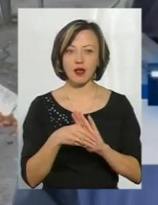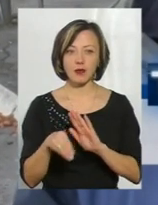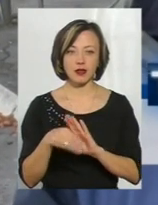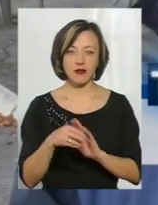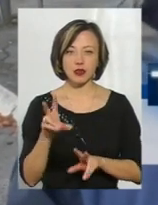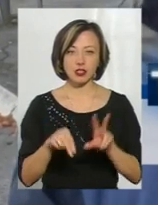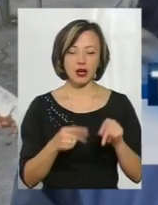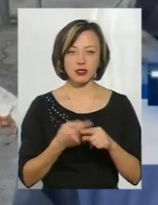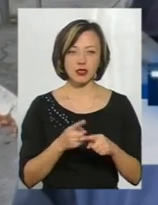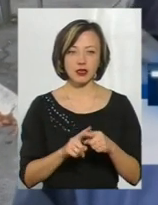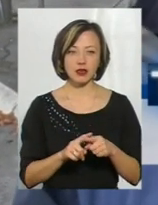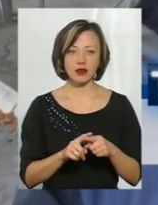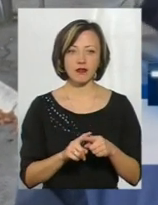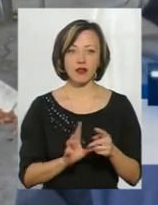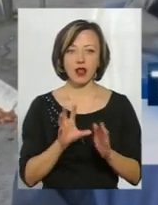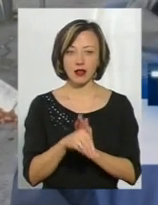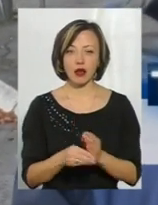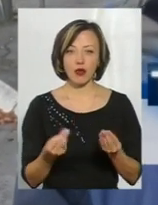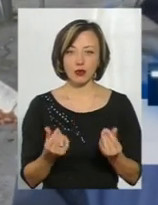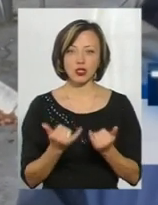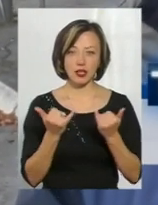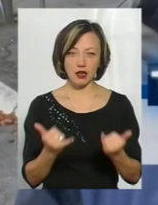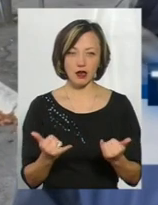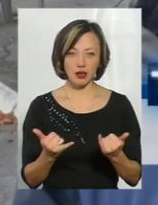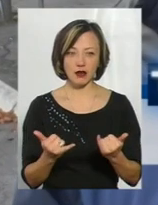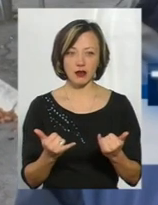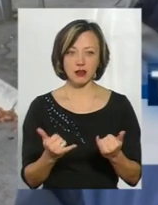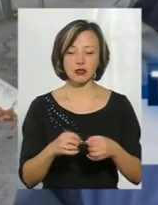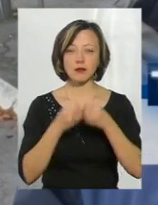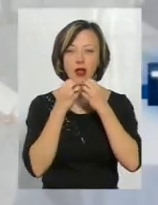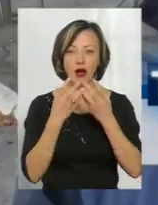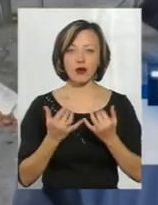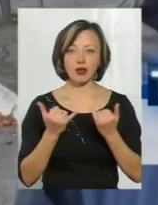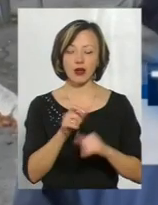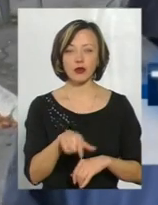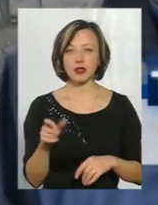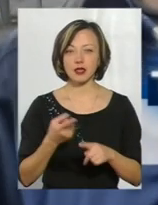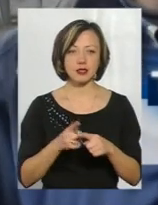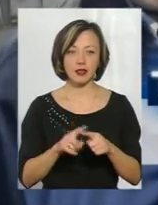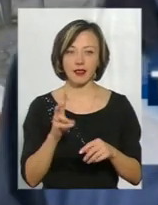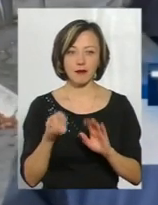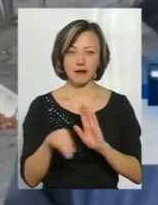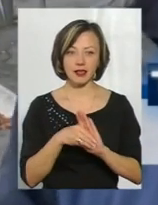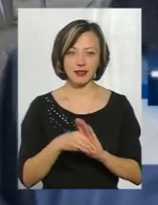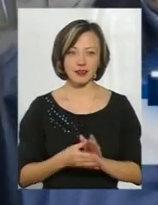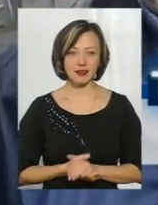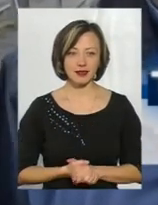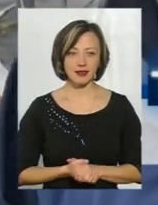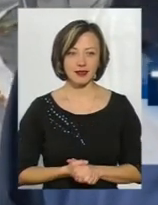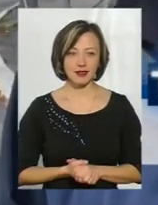це. Він вкладає це кошти, це загальне благо для людей. Це не підкуп, це